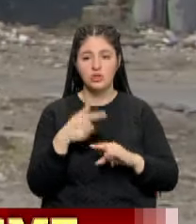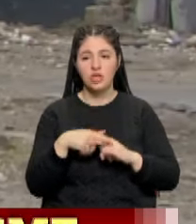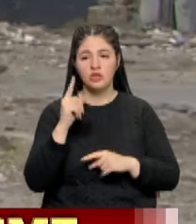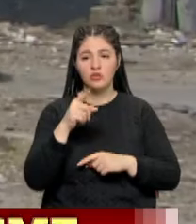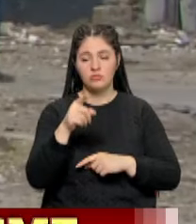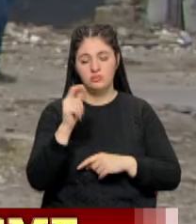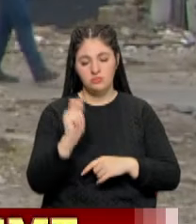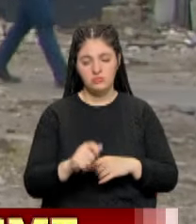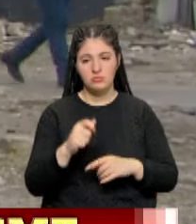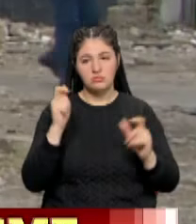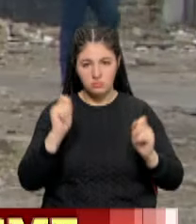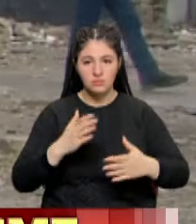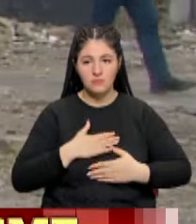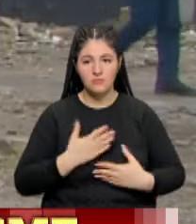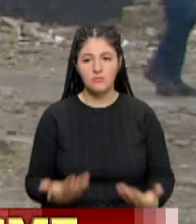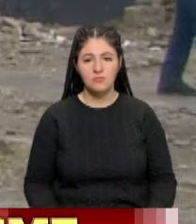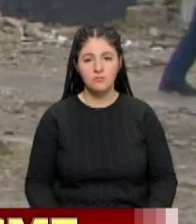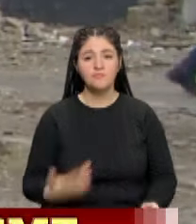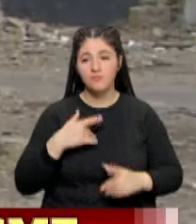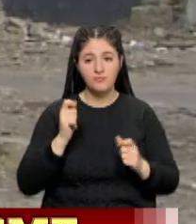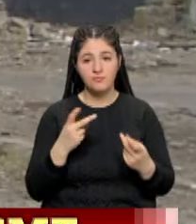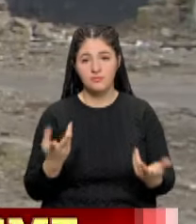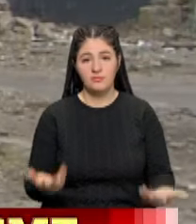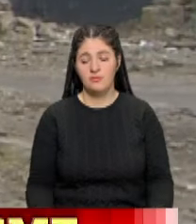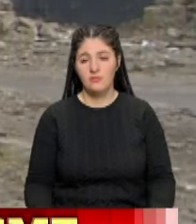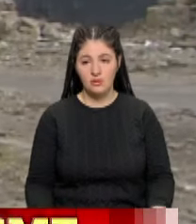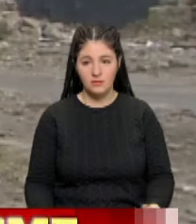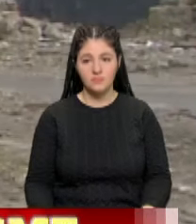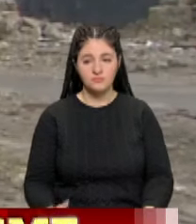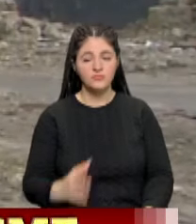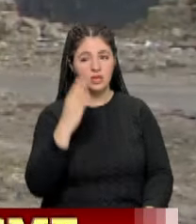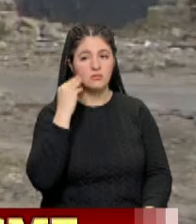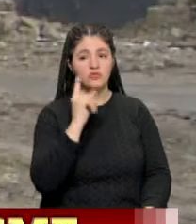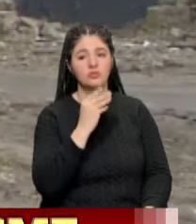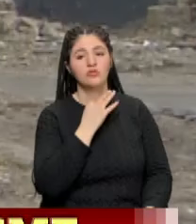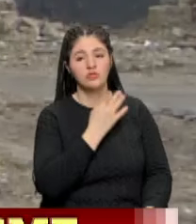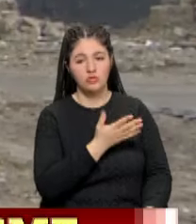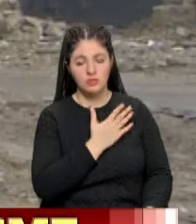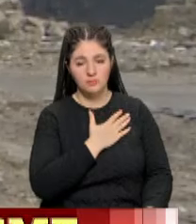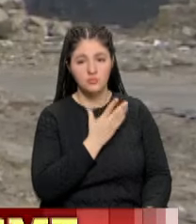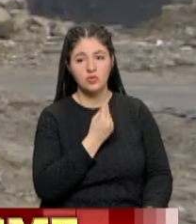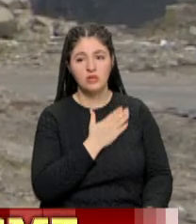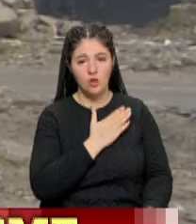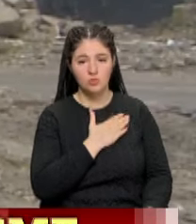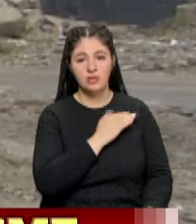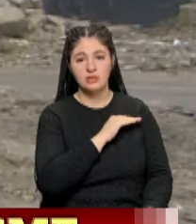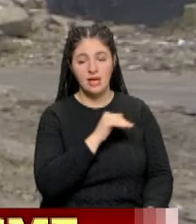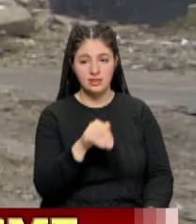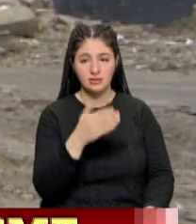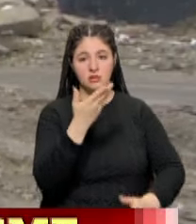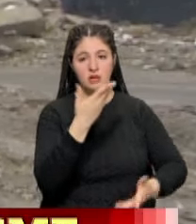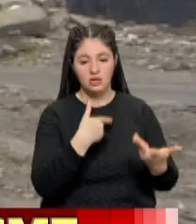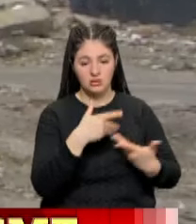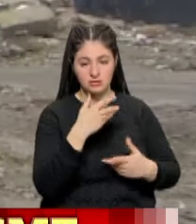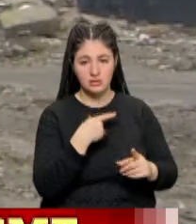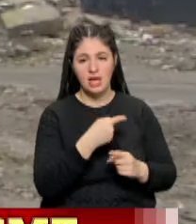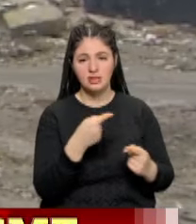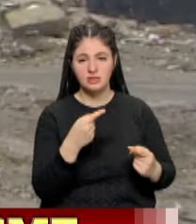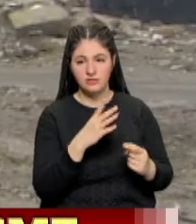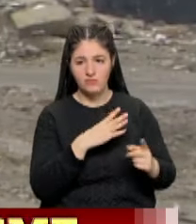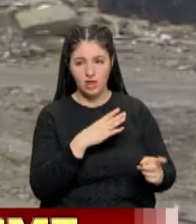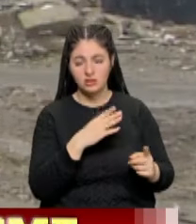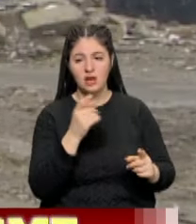Hoca şunu yap, yapayım. Ne yapabilirim? Anladım. Hocam çok teşekkür ederim. Çok sağ olun. Geldiniz, anlattınız. Ederim. Eksikler